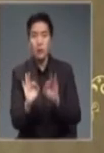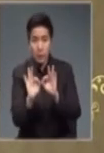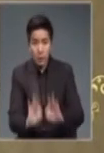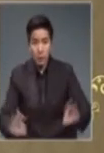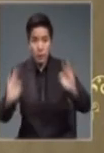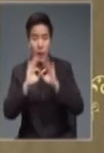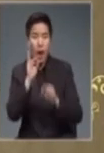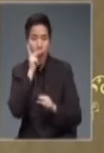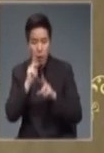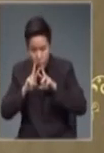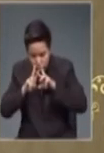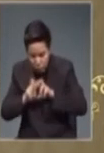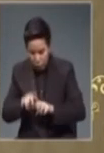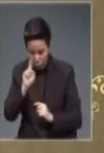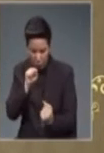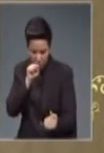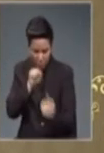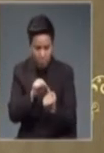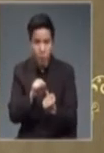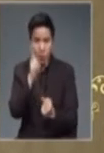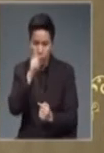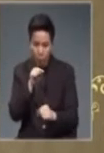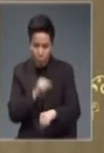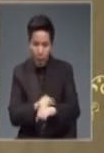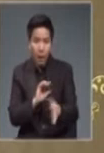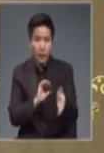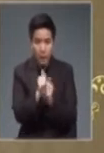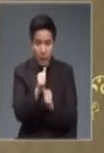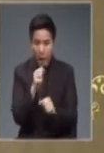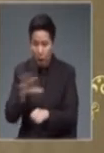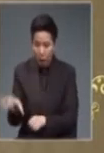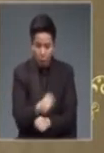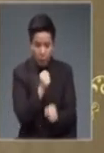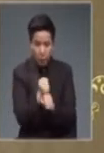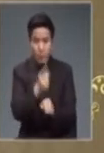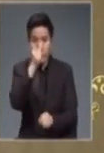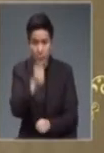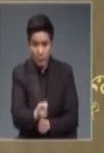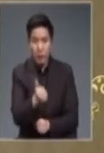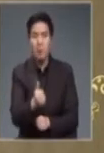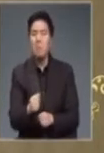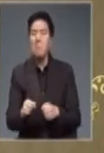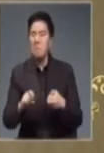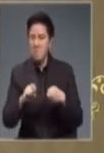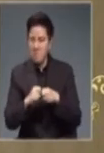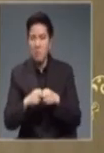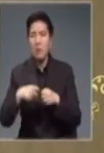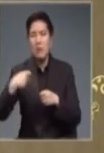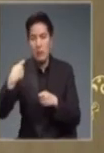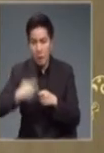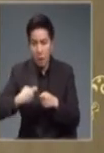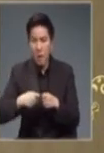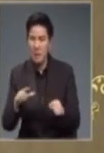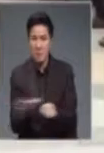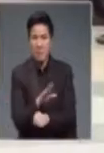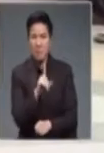ลอดจนผลิตและพัฒนาครูและยกระดับคุณภาพการศึกษาของมหาวิทยาลัยซึ่งสอดคล้องกับพ.ร.บ.มหาวิทยาลัยราช